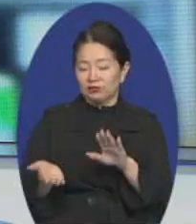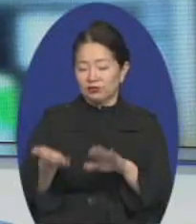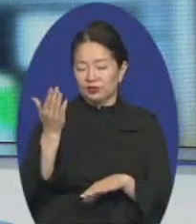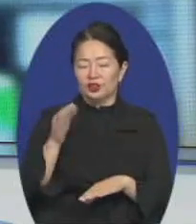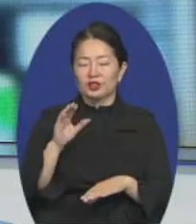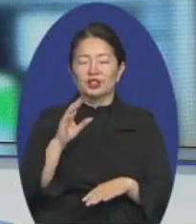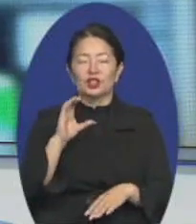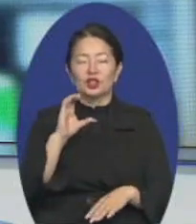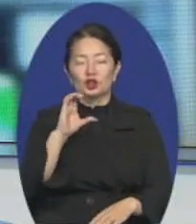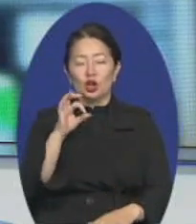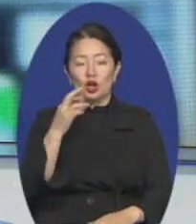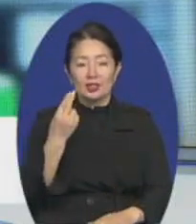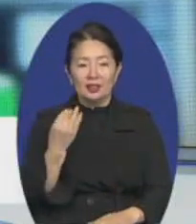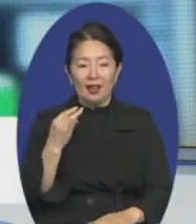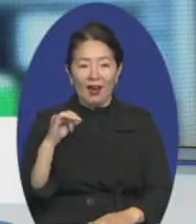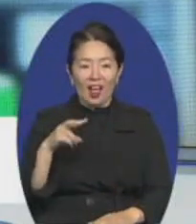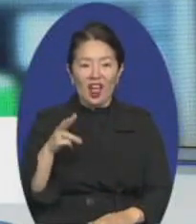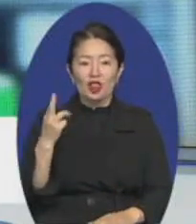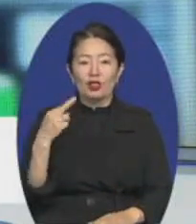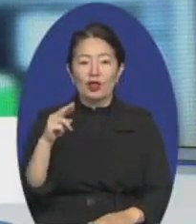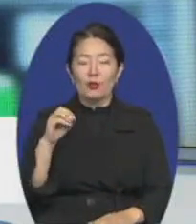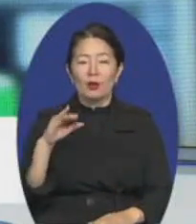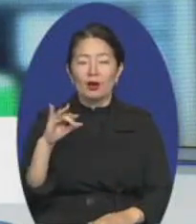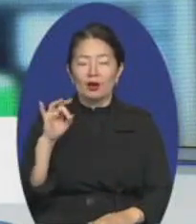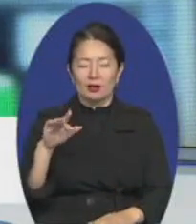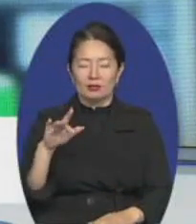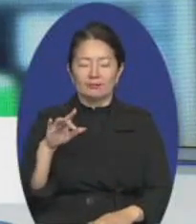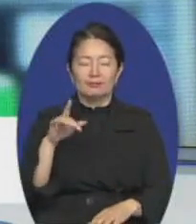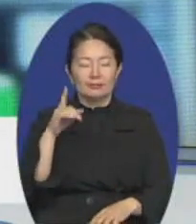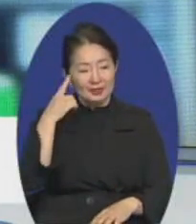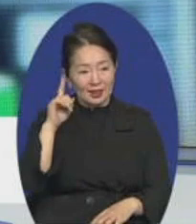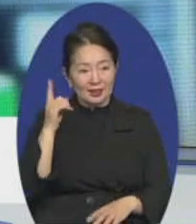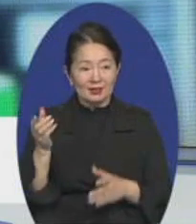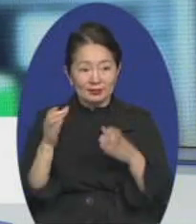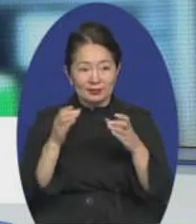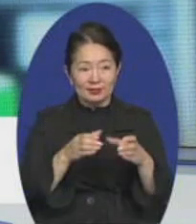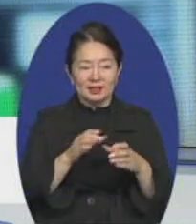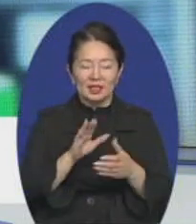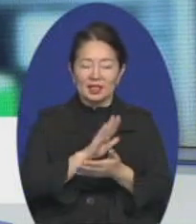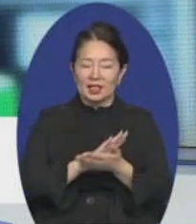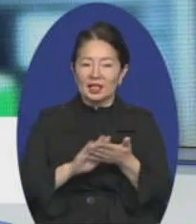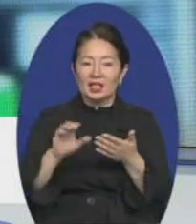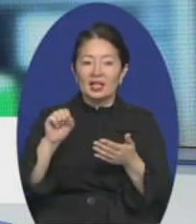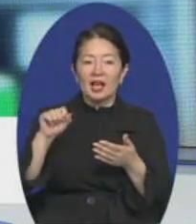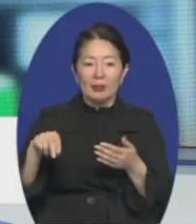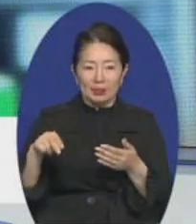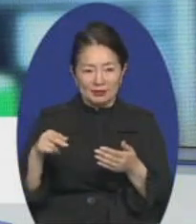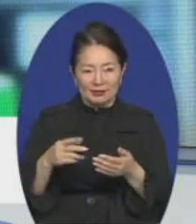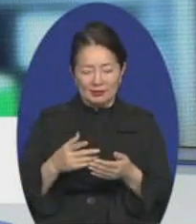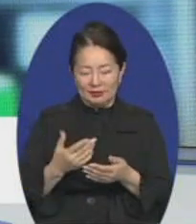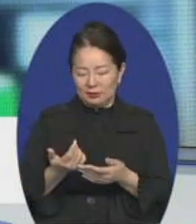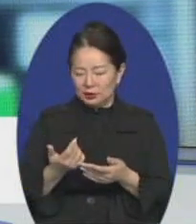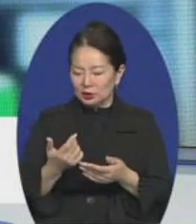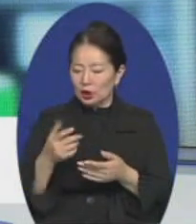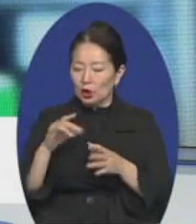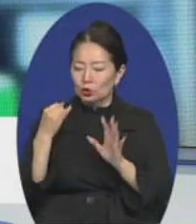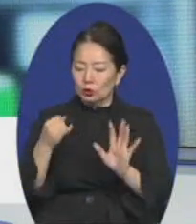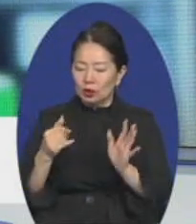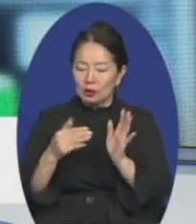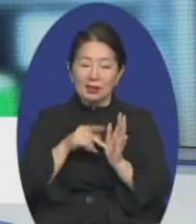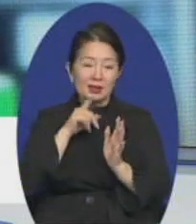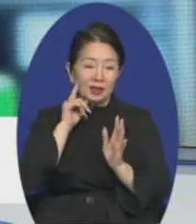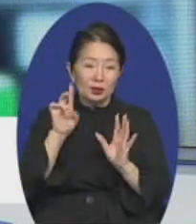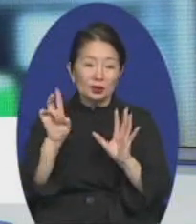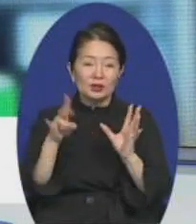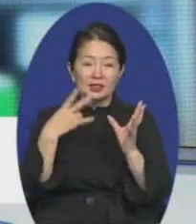Дэвшилтэт социал-демократ клубээ санаачлан хэрэгжүүлж байгаа Clean Up төслийн үрээнд өнгөрсөн 7 хоногт 6000 гаруй залуучууд нэгдэж туулхол орчмын